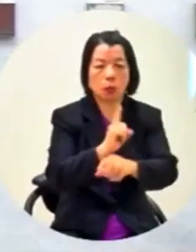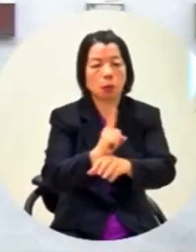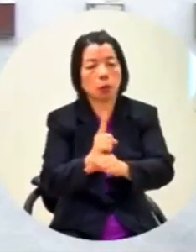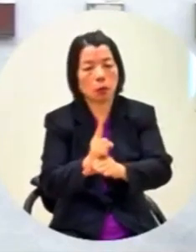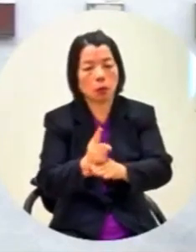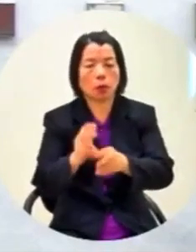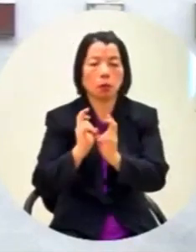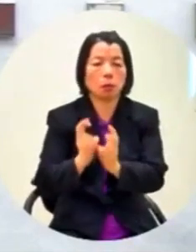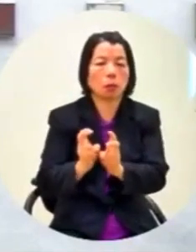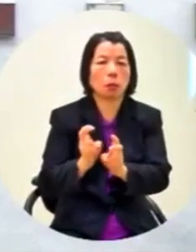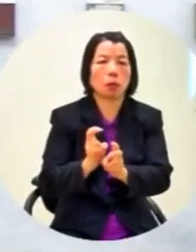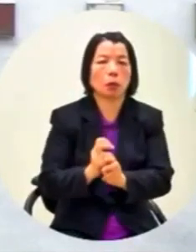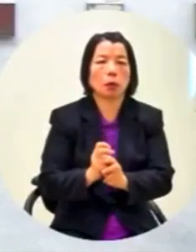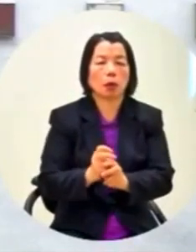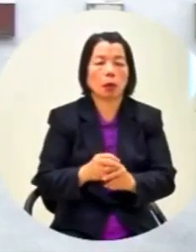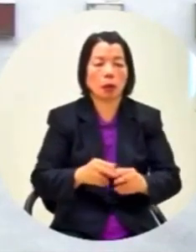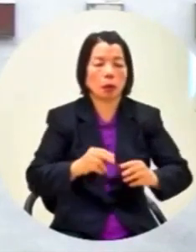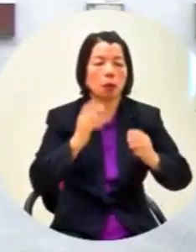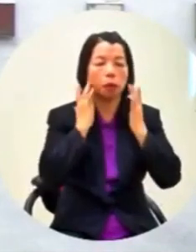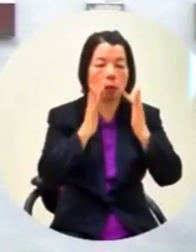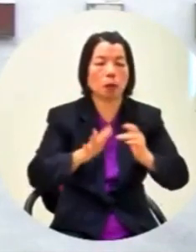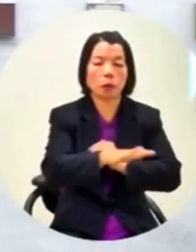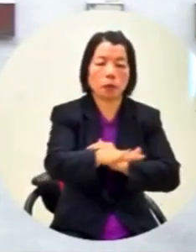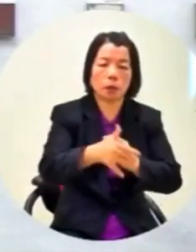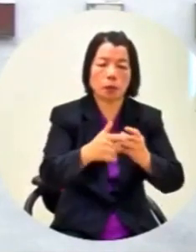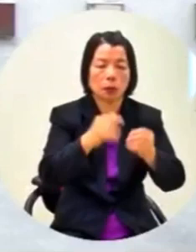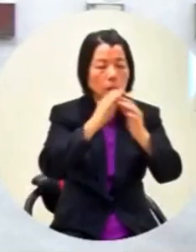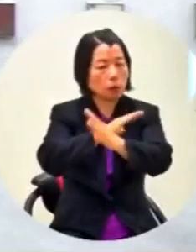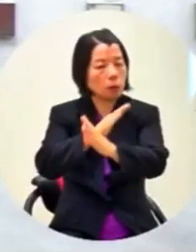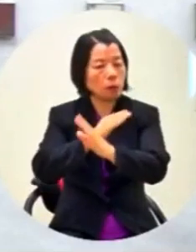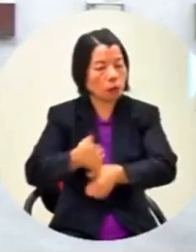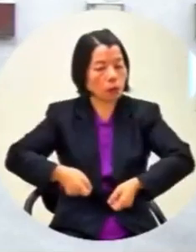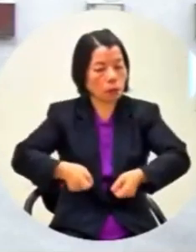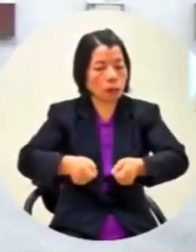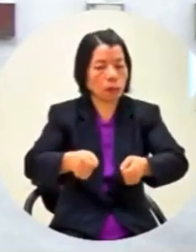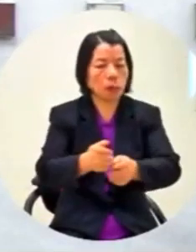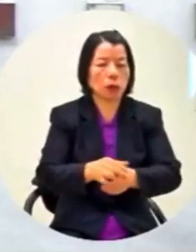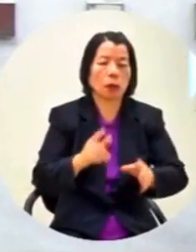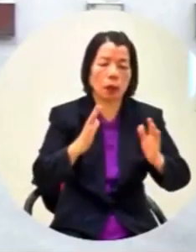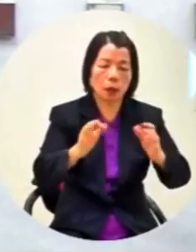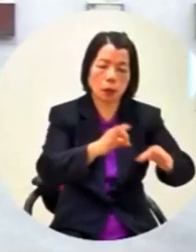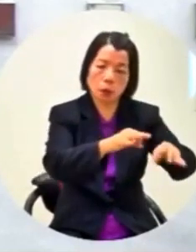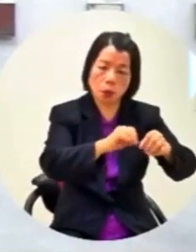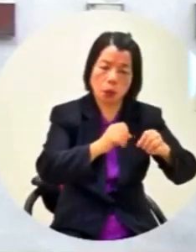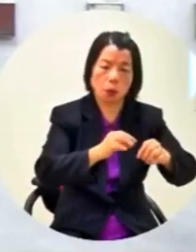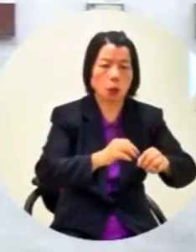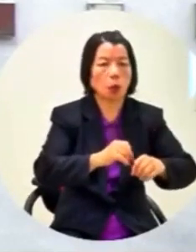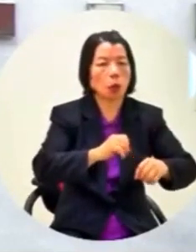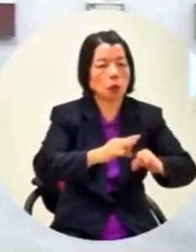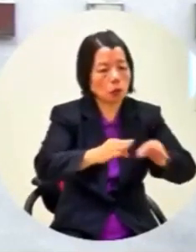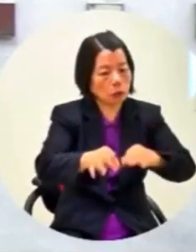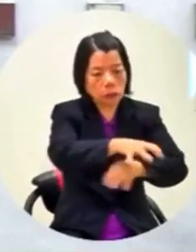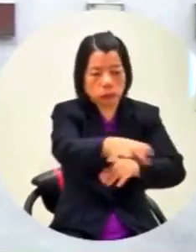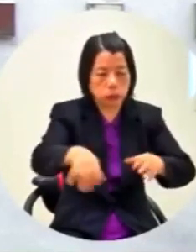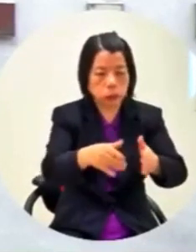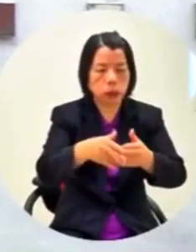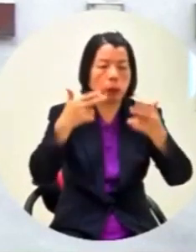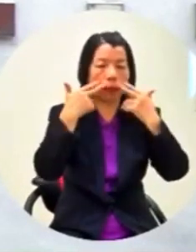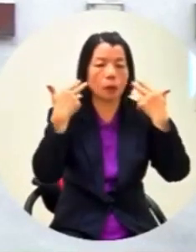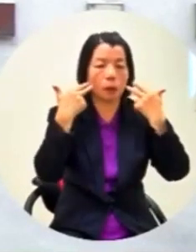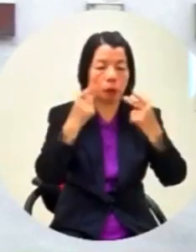运、市场、夜市摊贩、商圈、原住民的市集、游